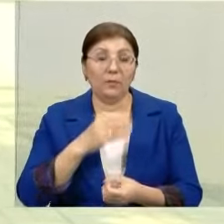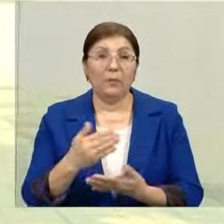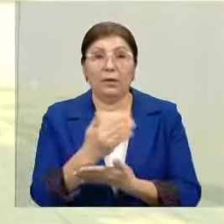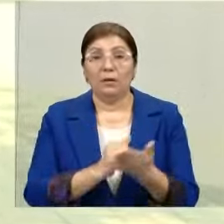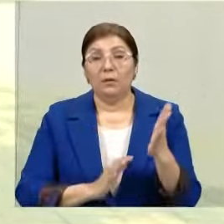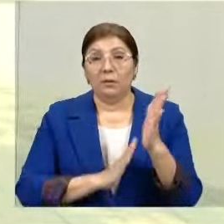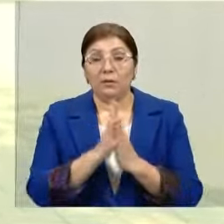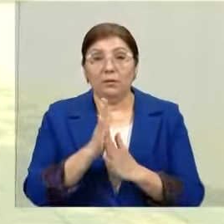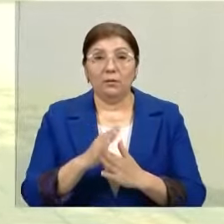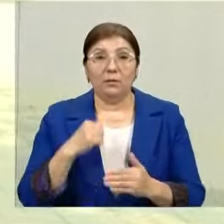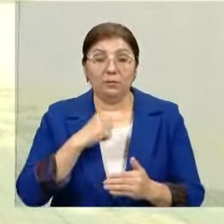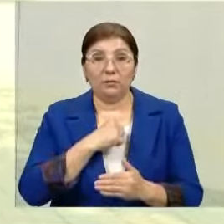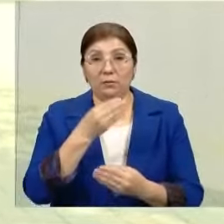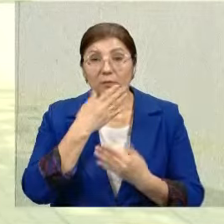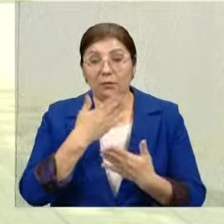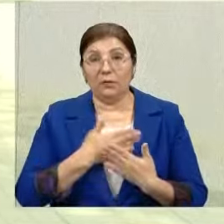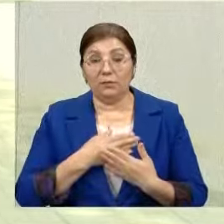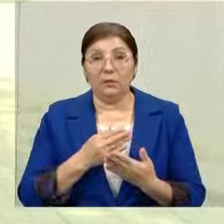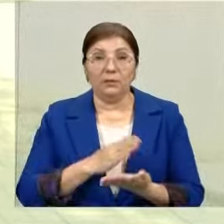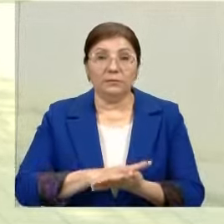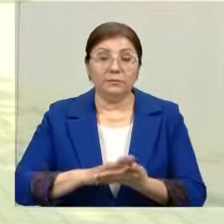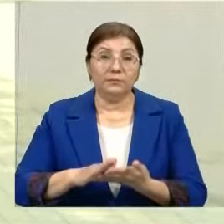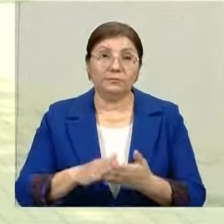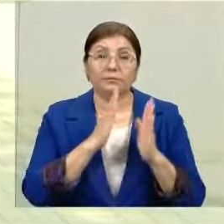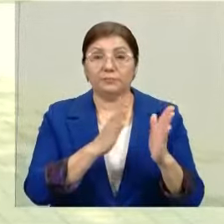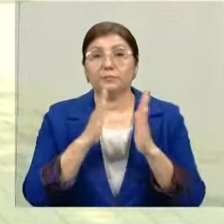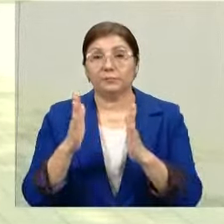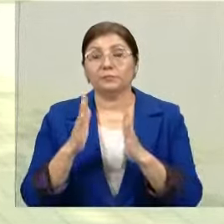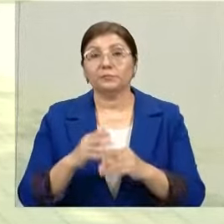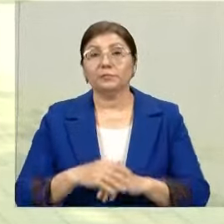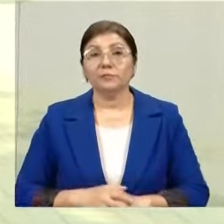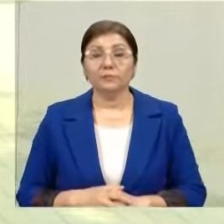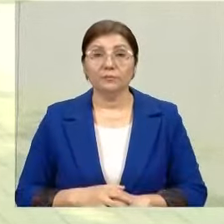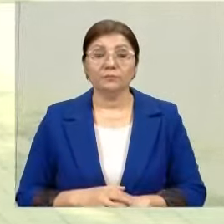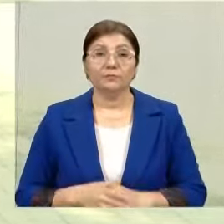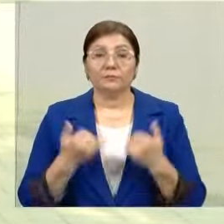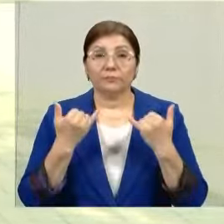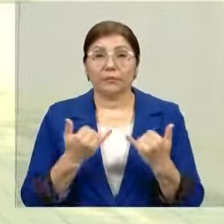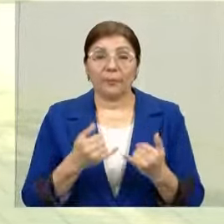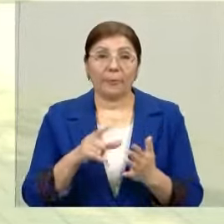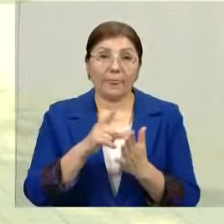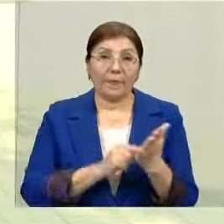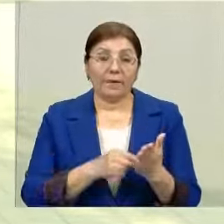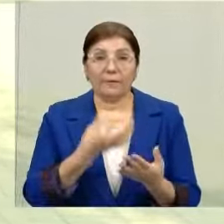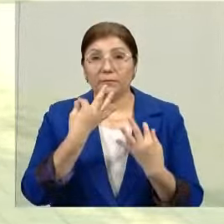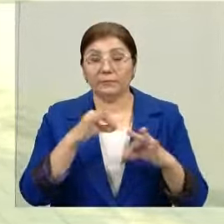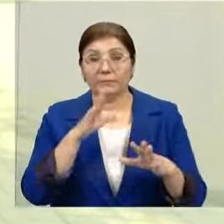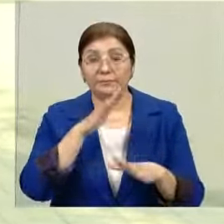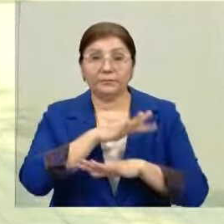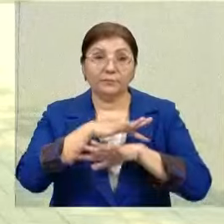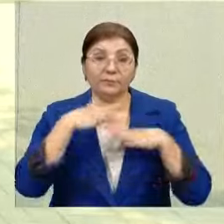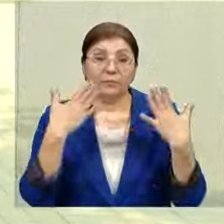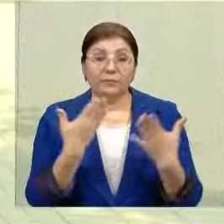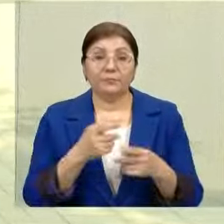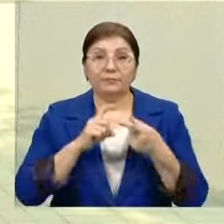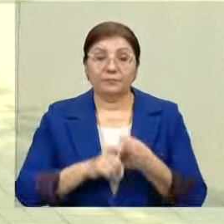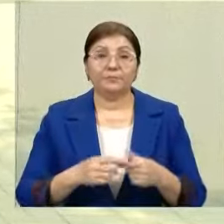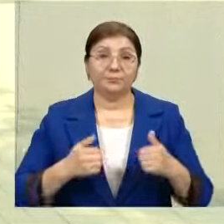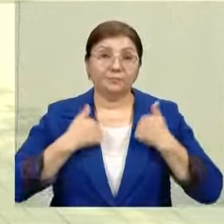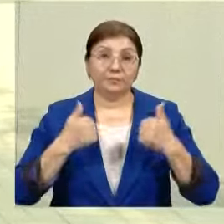траву. Сам очень люблю чистоту и порядок, поэтому всю душу вкладываю в это дело. Сейчас на пенсии свободного времени много. В этой связи